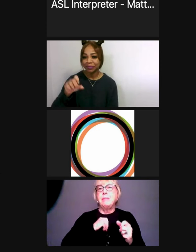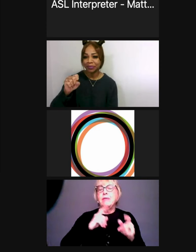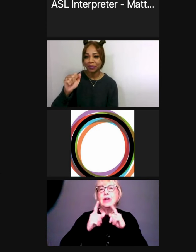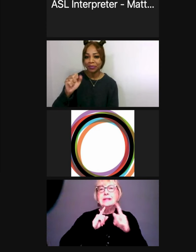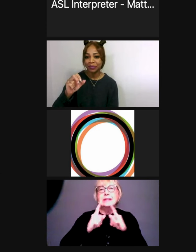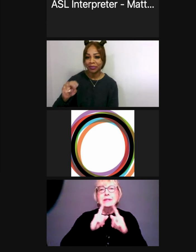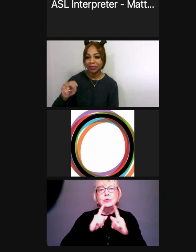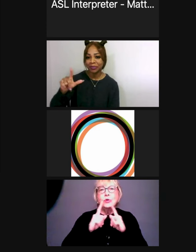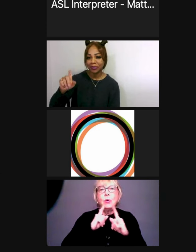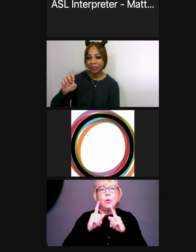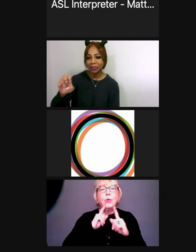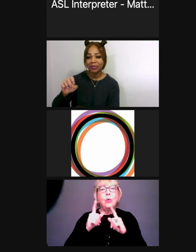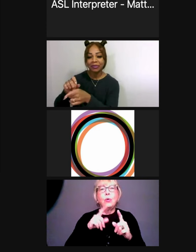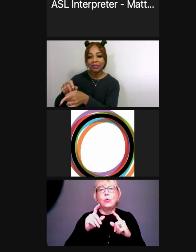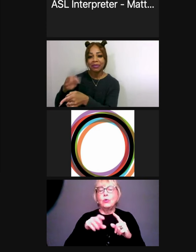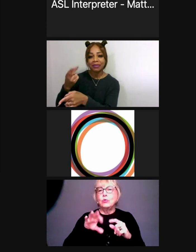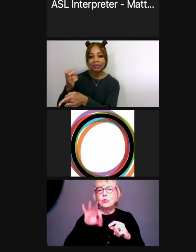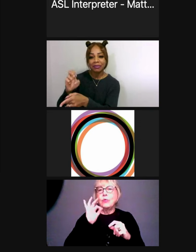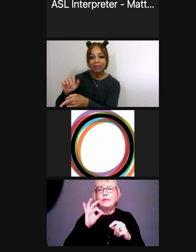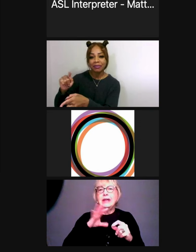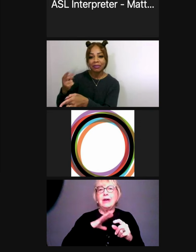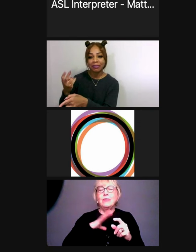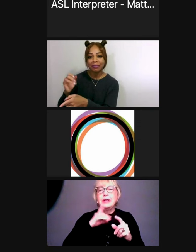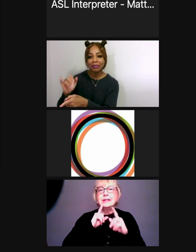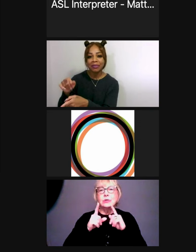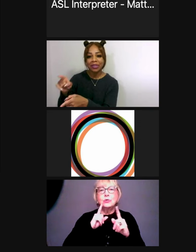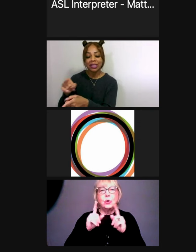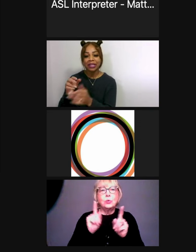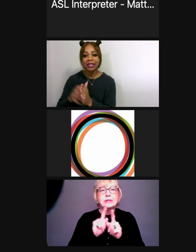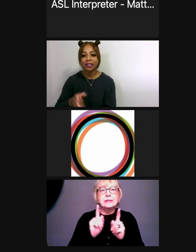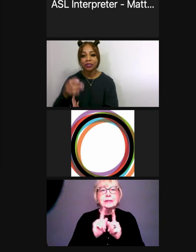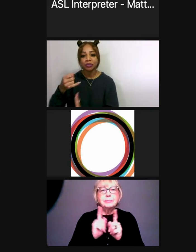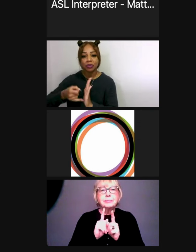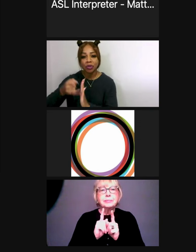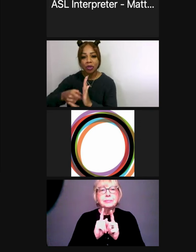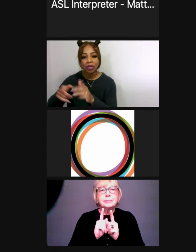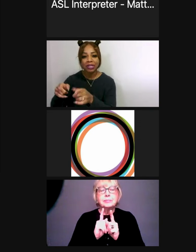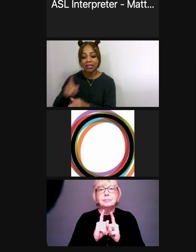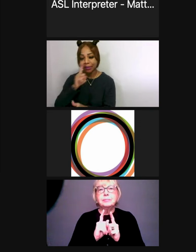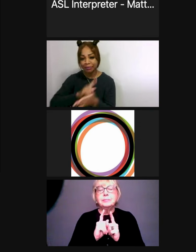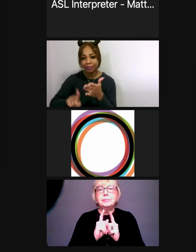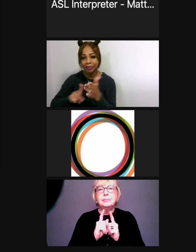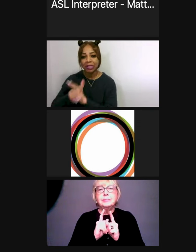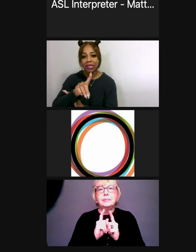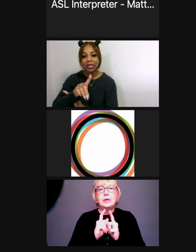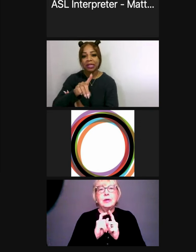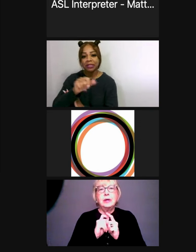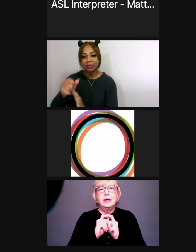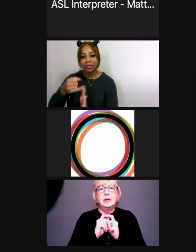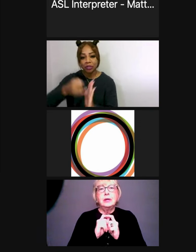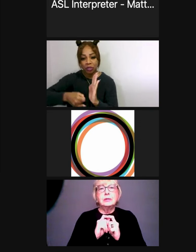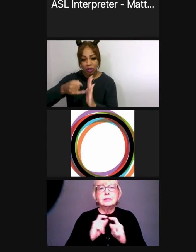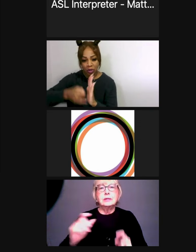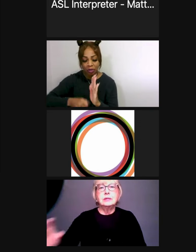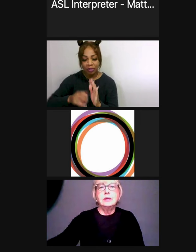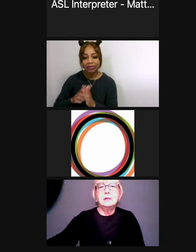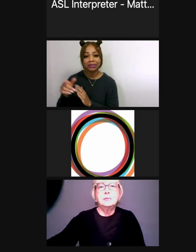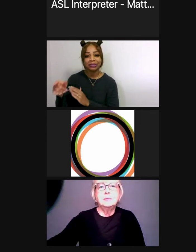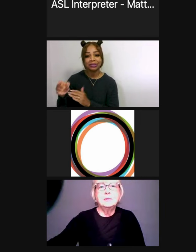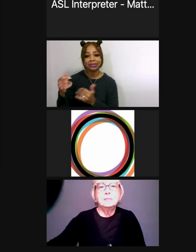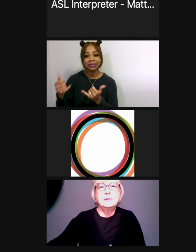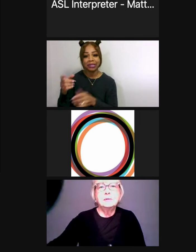de trouver des discussions. Donc, il explore les notions de